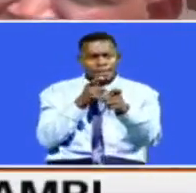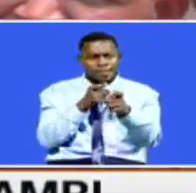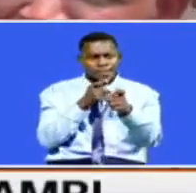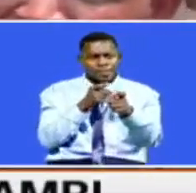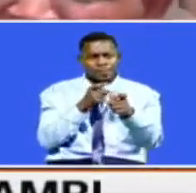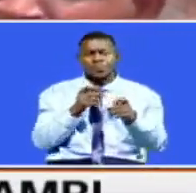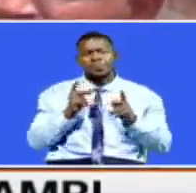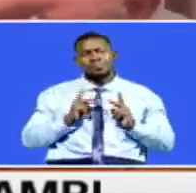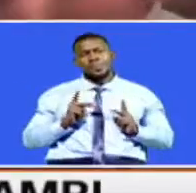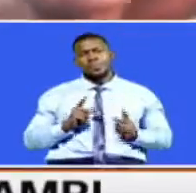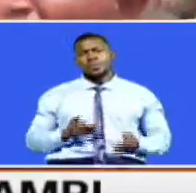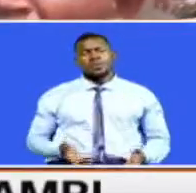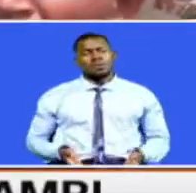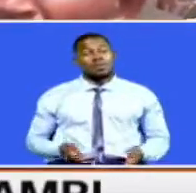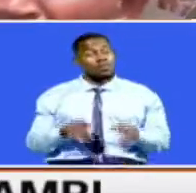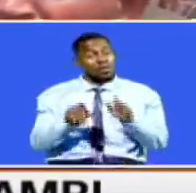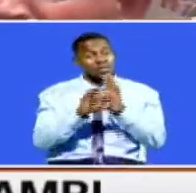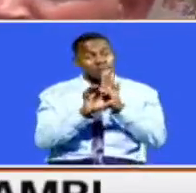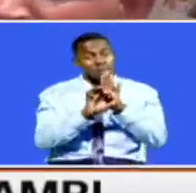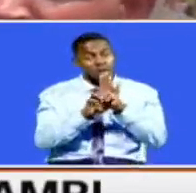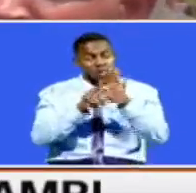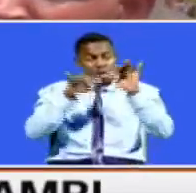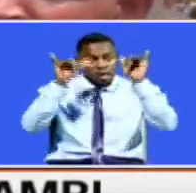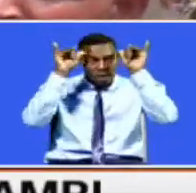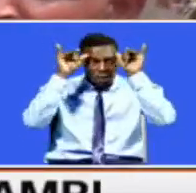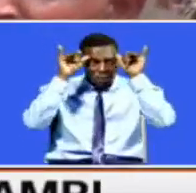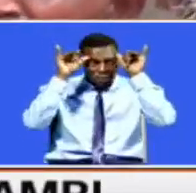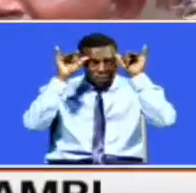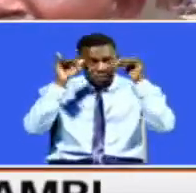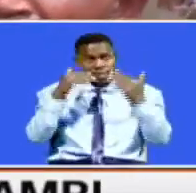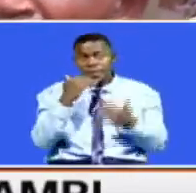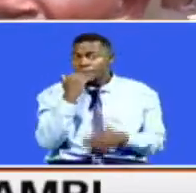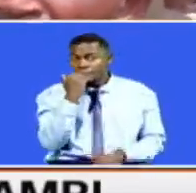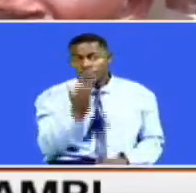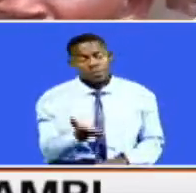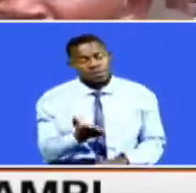sisi tumemaliza ng'ombe yetu hapa. Ng'ombe